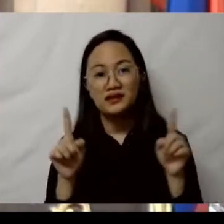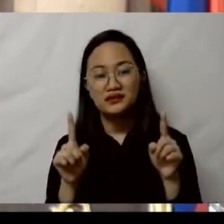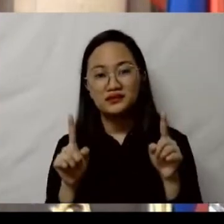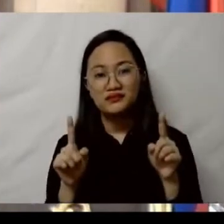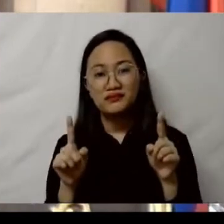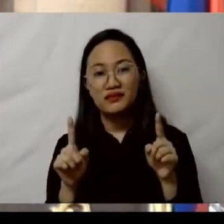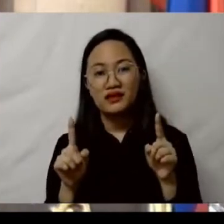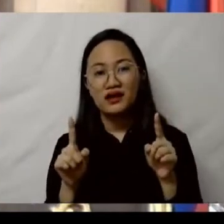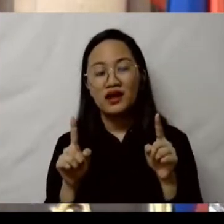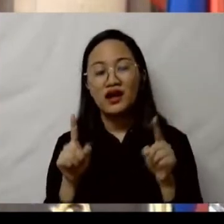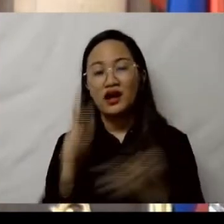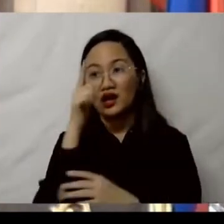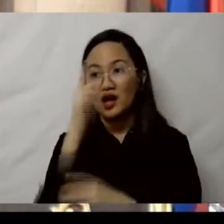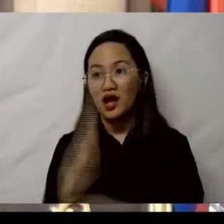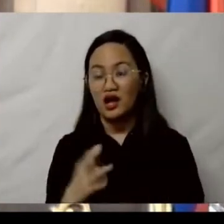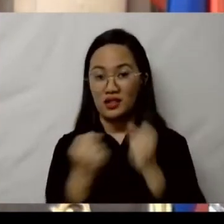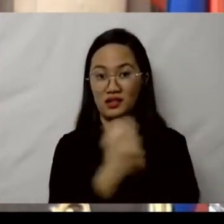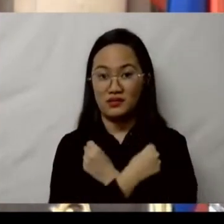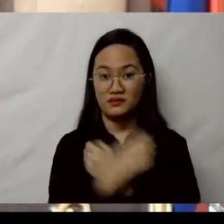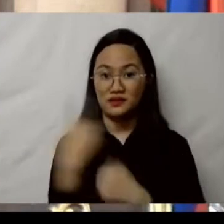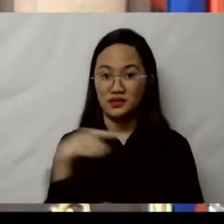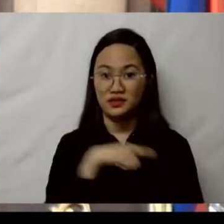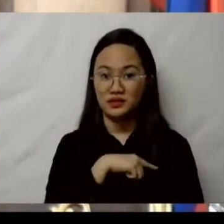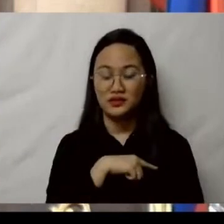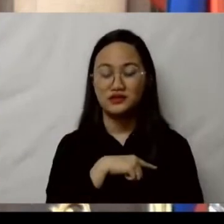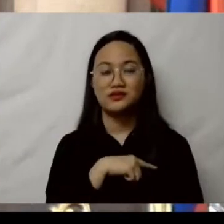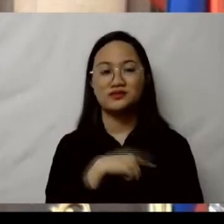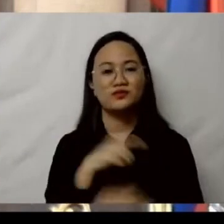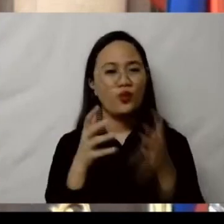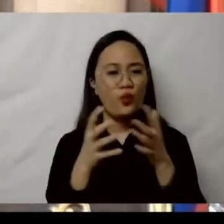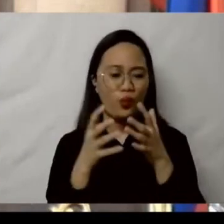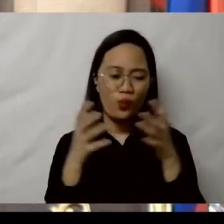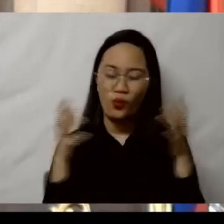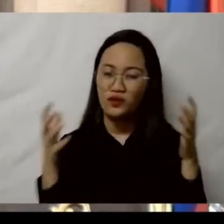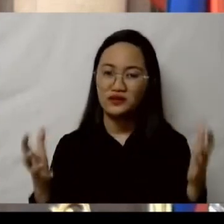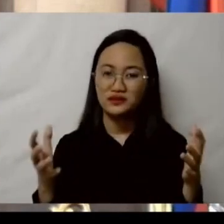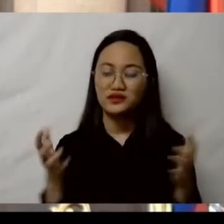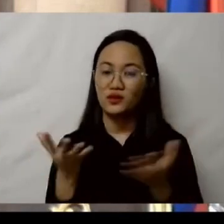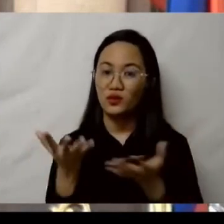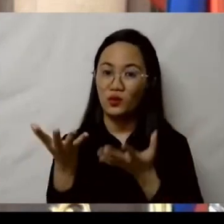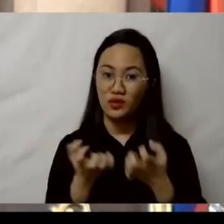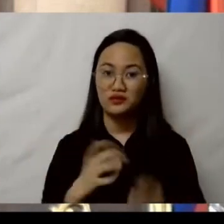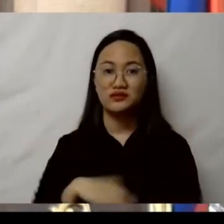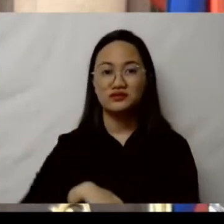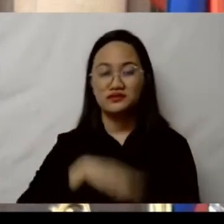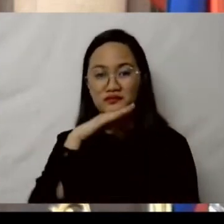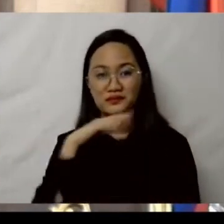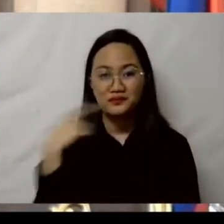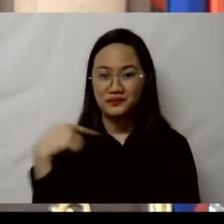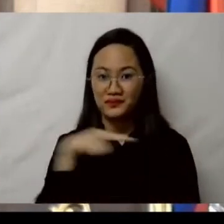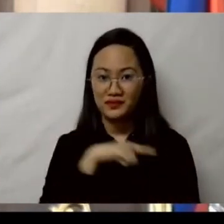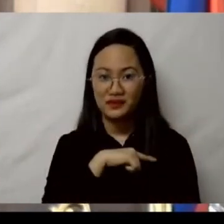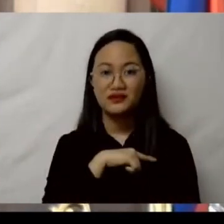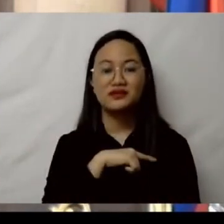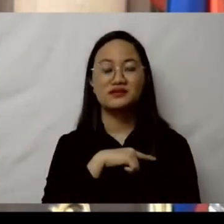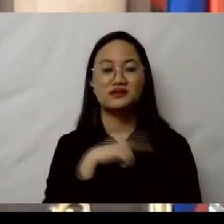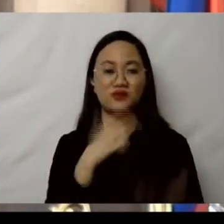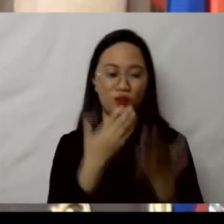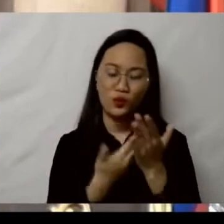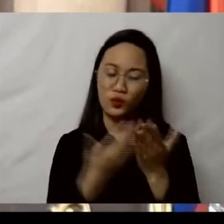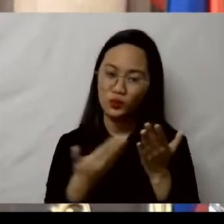much. Mahal tayo ng Diyos. Nais niyang busugin tayo sa bawat magagandang bagay sa mundong ito hanggang sa